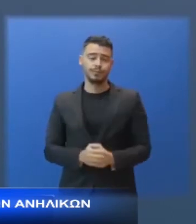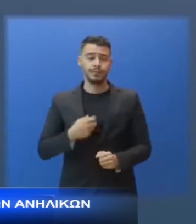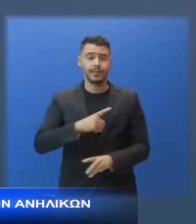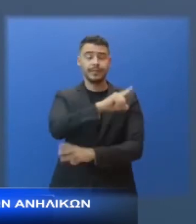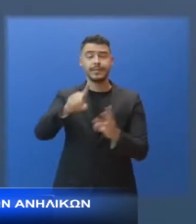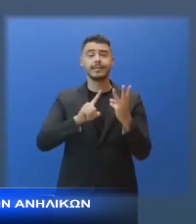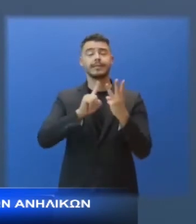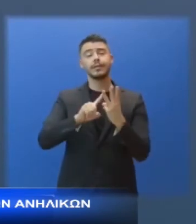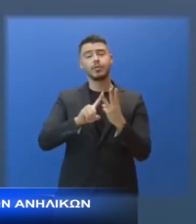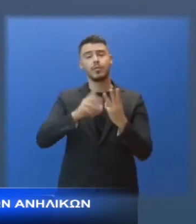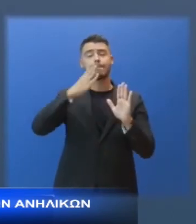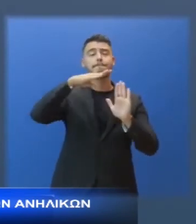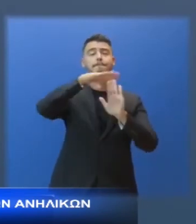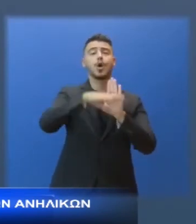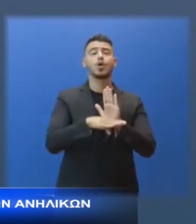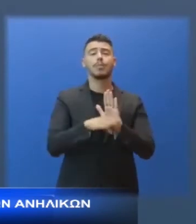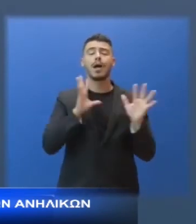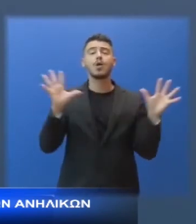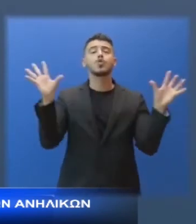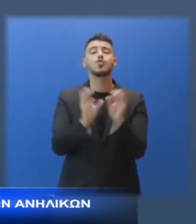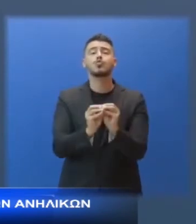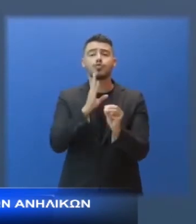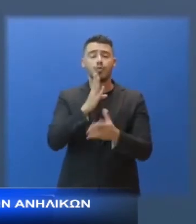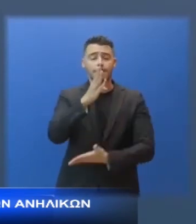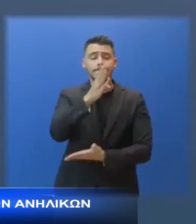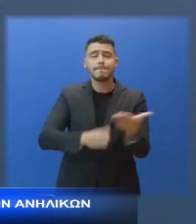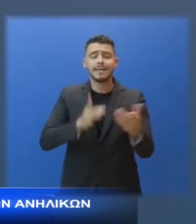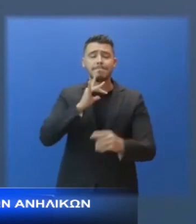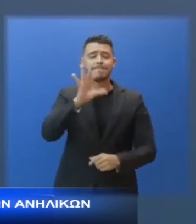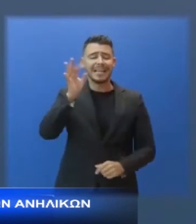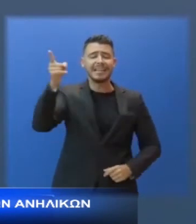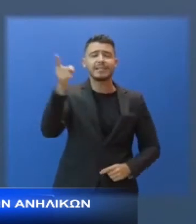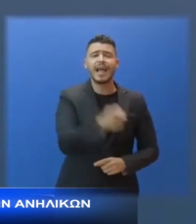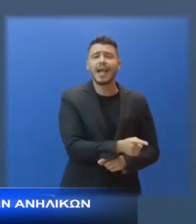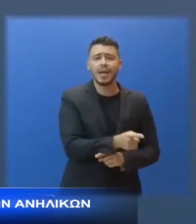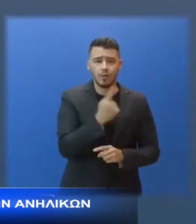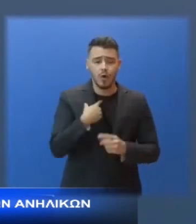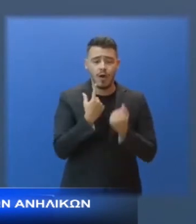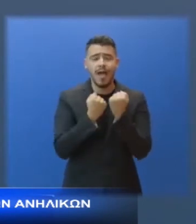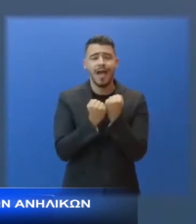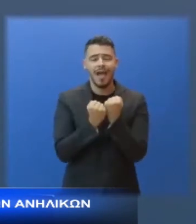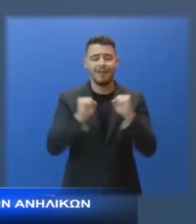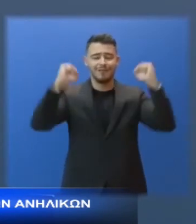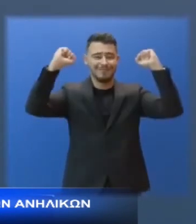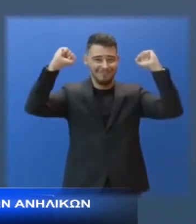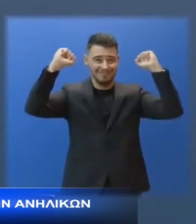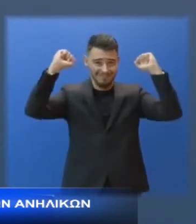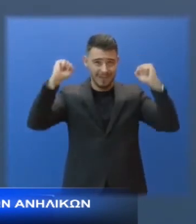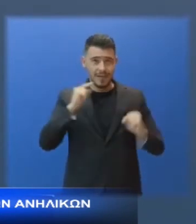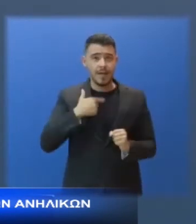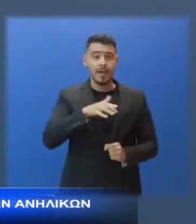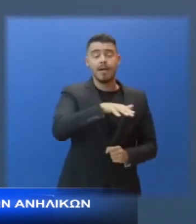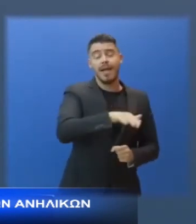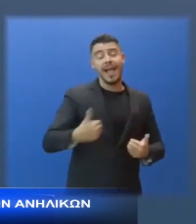συστήνεται το πολύ σημαντικό πρόγραμμα ημιαυτόνομης διαβίωσης. Το πρόγραμμα αυτό απευθύνεται σε εφήβους με αναπηρία, παιδιά 15 ετών και